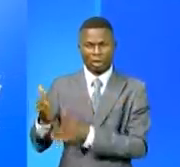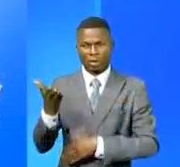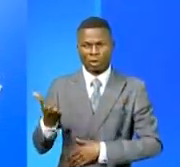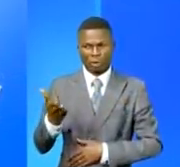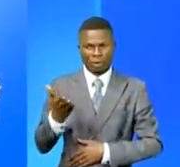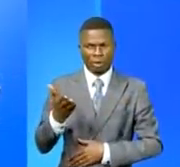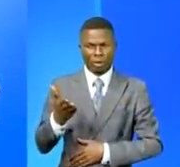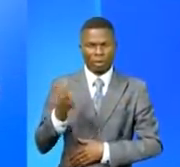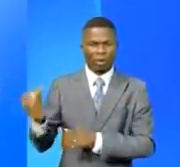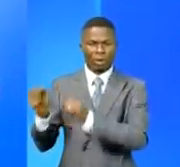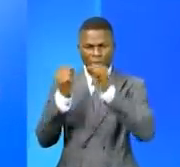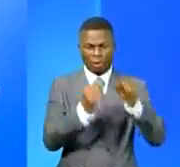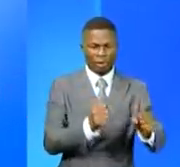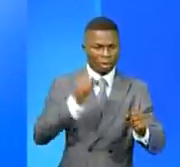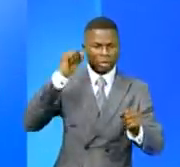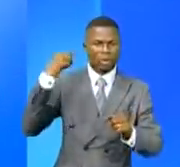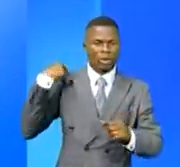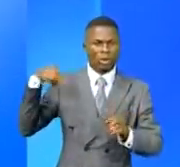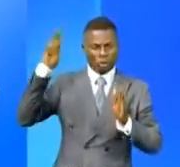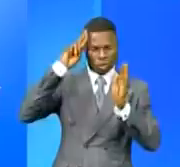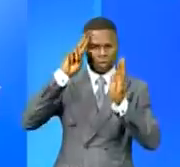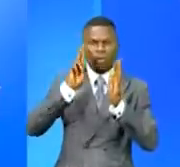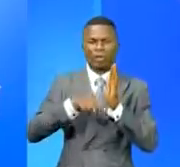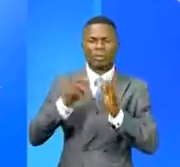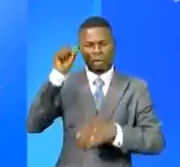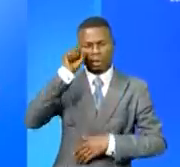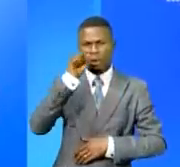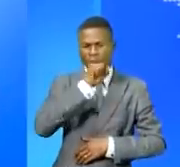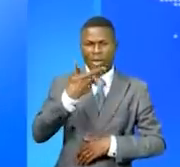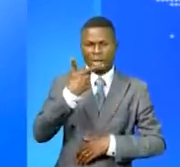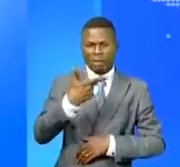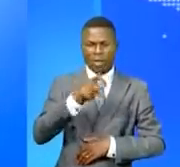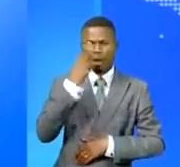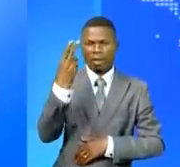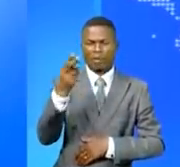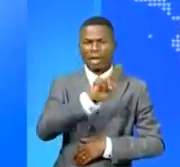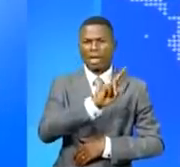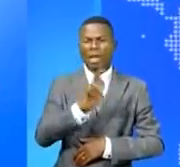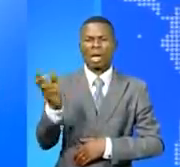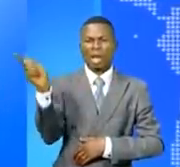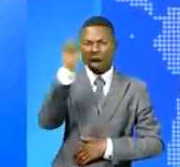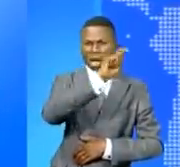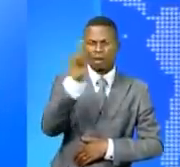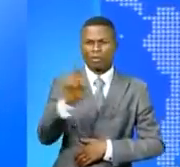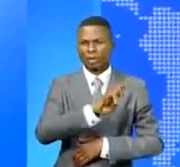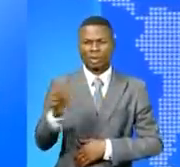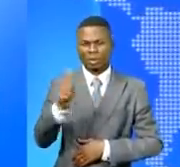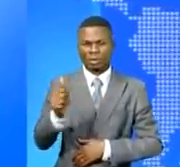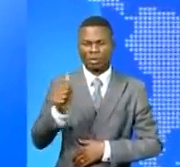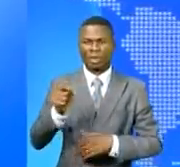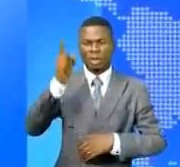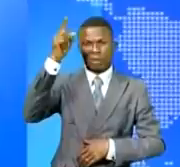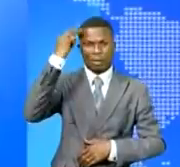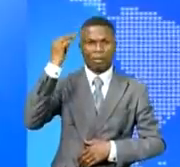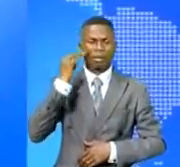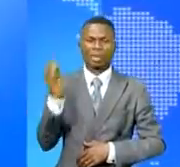se prépare plutôt à l'investiture du gouvernement Samalou Kondé. C'est mardi 20 avril 2021, le chef de l'exécutif national est